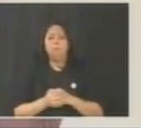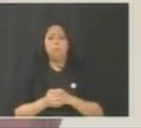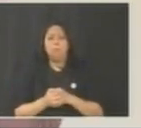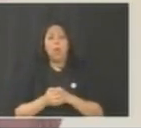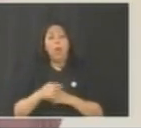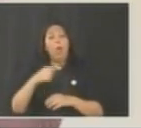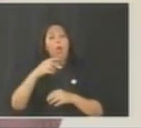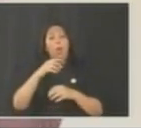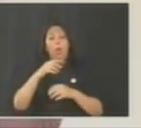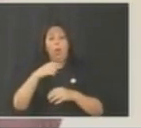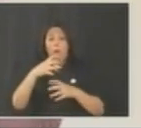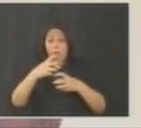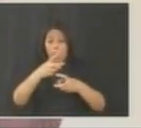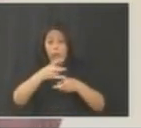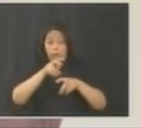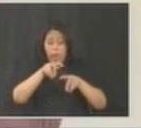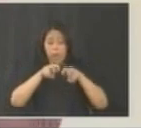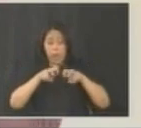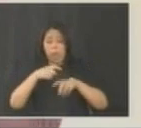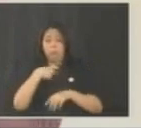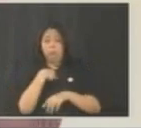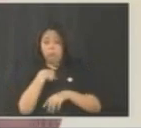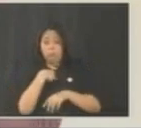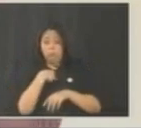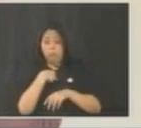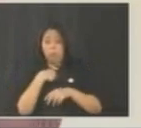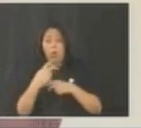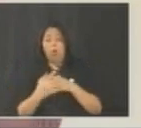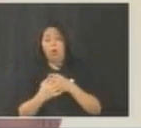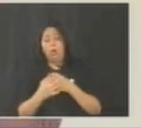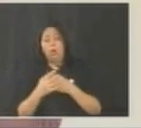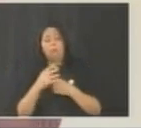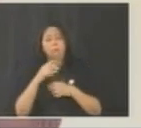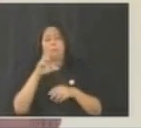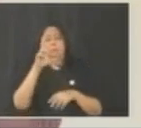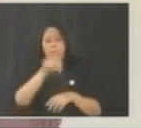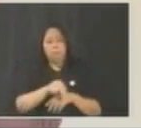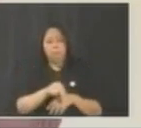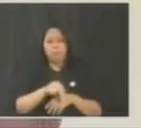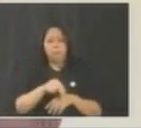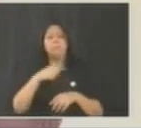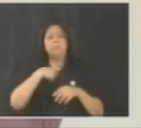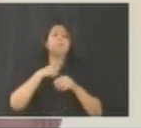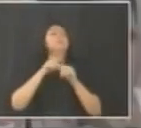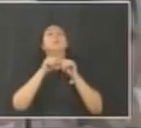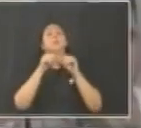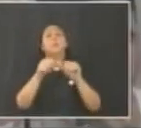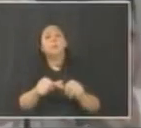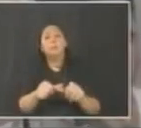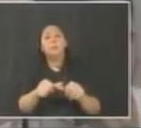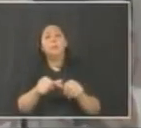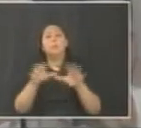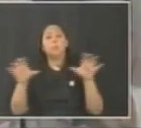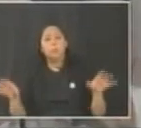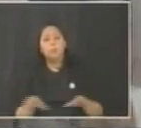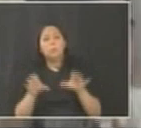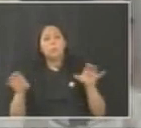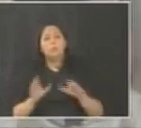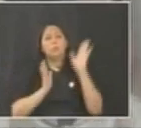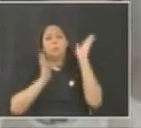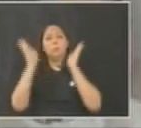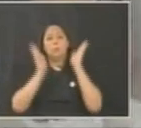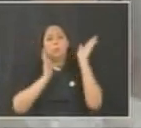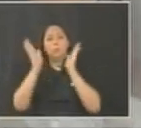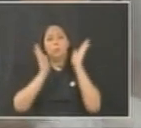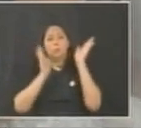mapigilan tayo ang anumang balakid upang makapagsilbi. At handa